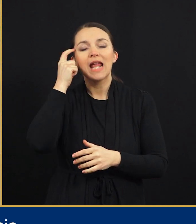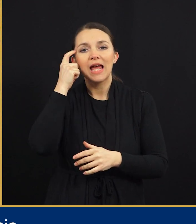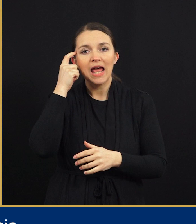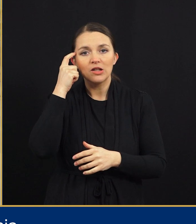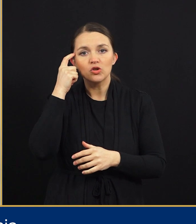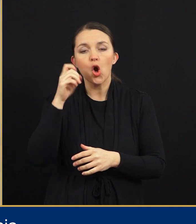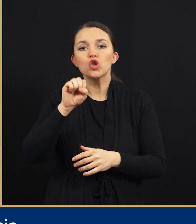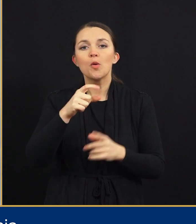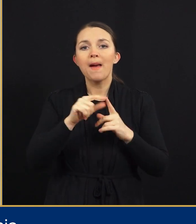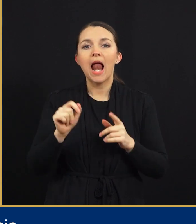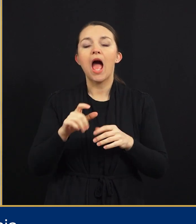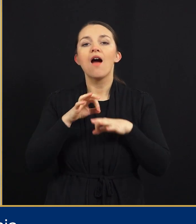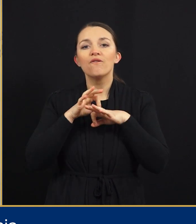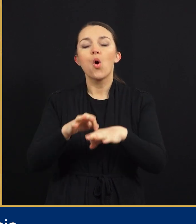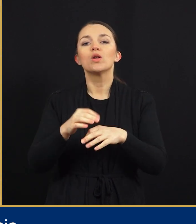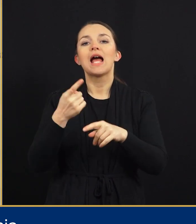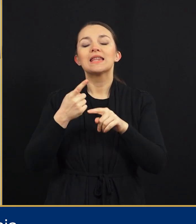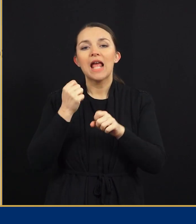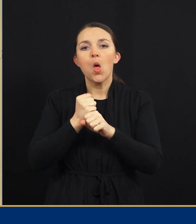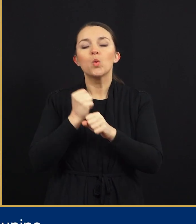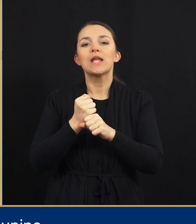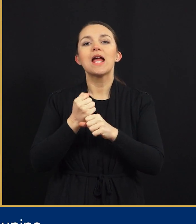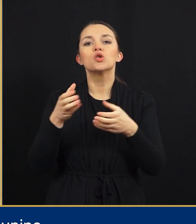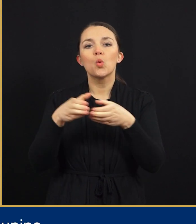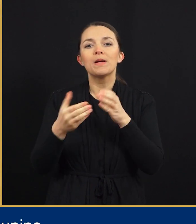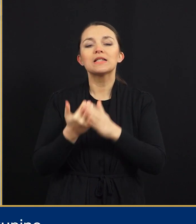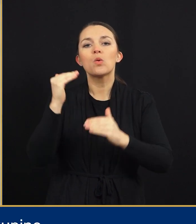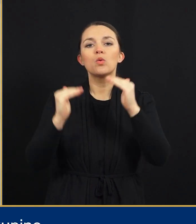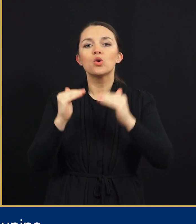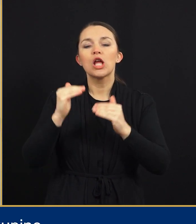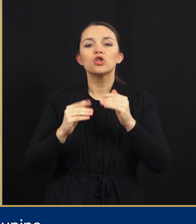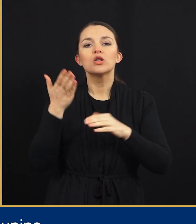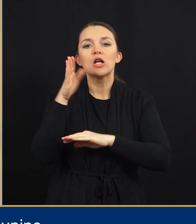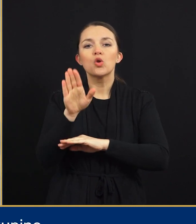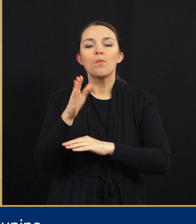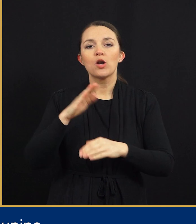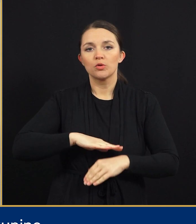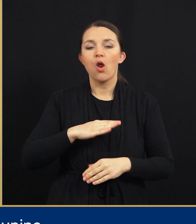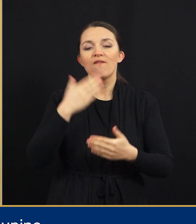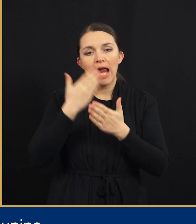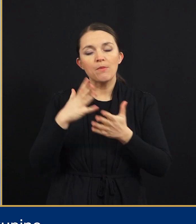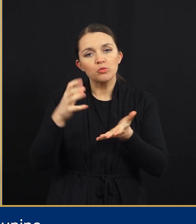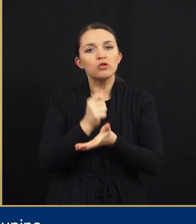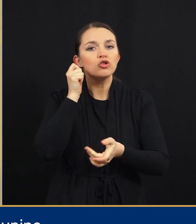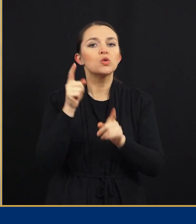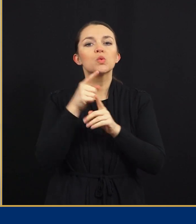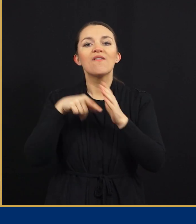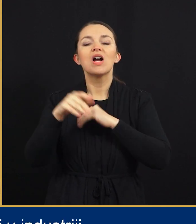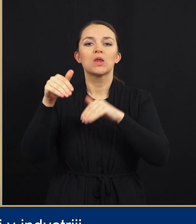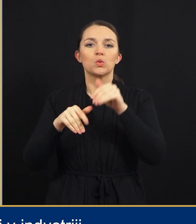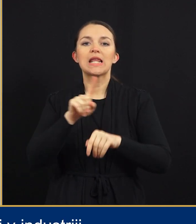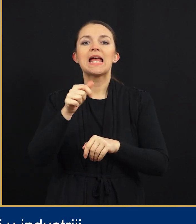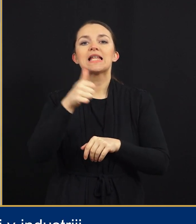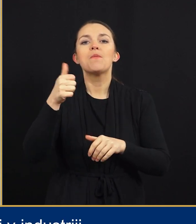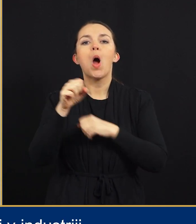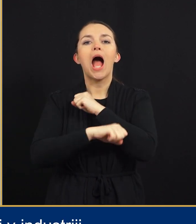Danes je strokovnjakinja za umetno inteligenco. Špela je vodja delovne skupine za uravnoteženo zastopanost spolov. Verjame